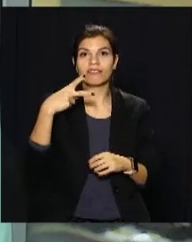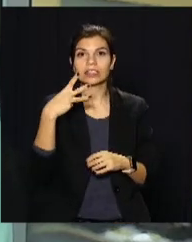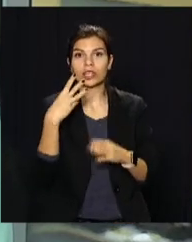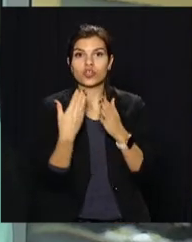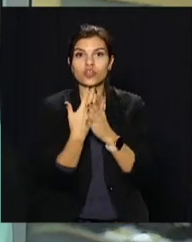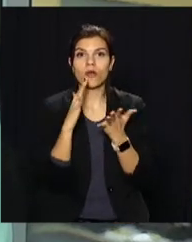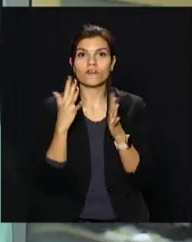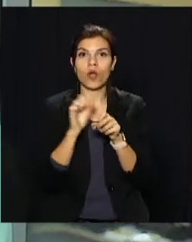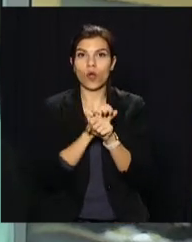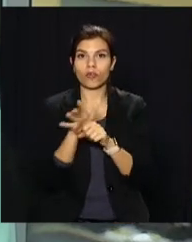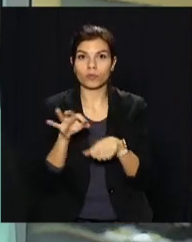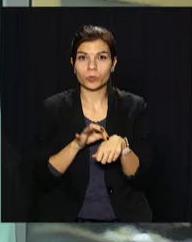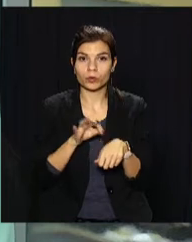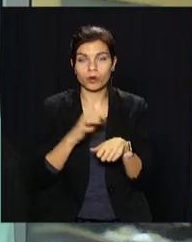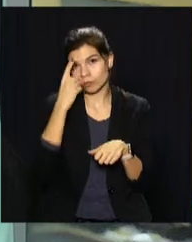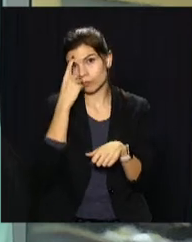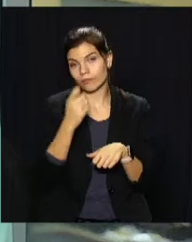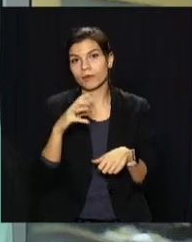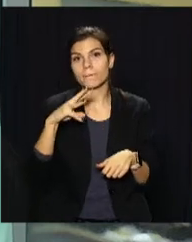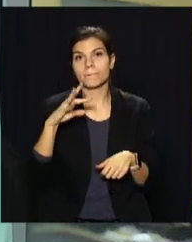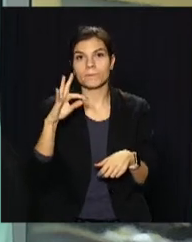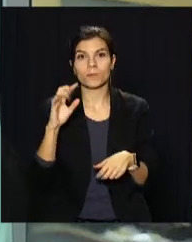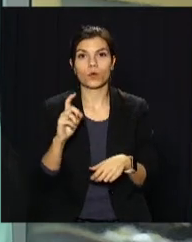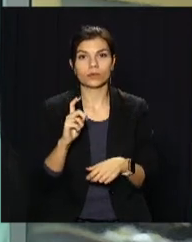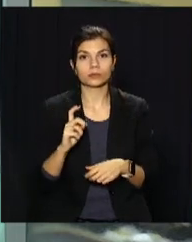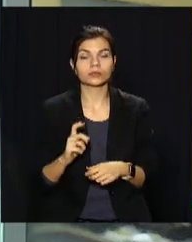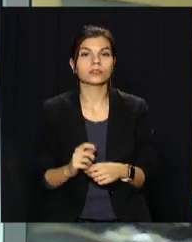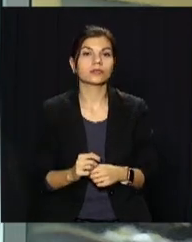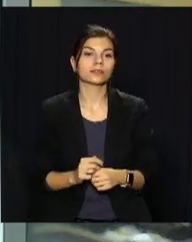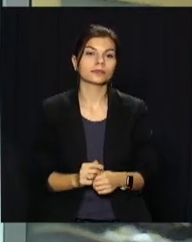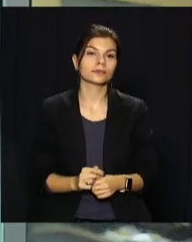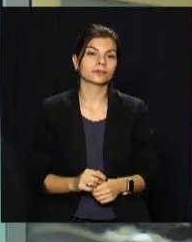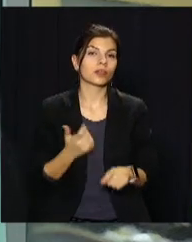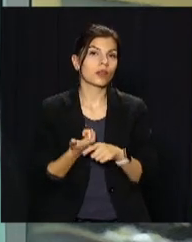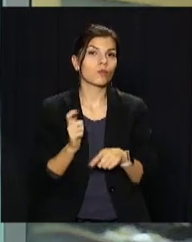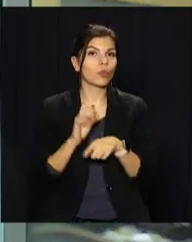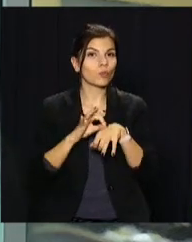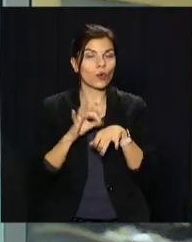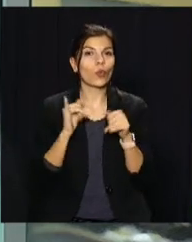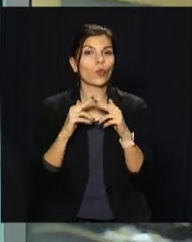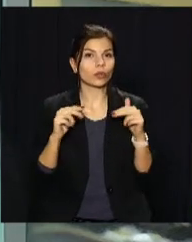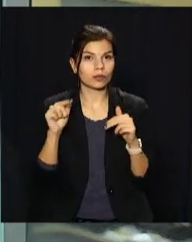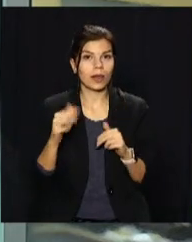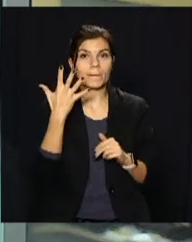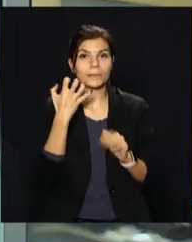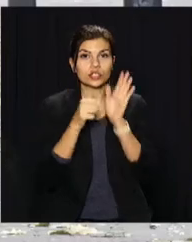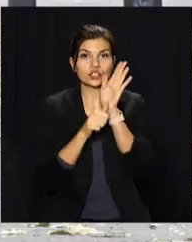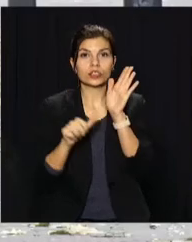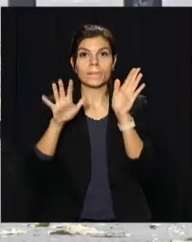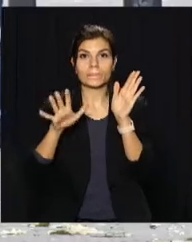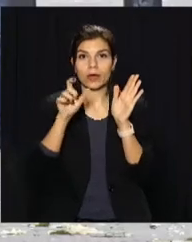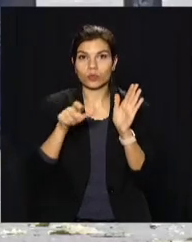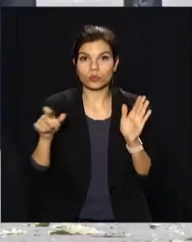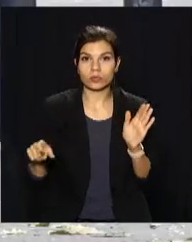нові випадки коронавірусу, повідомляють в обласному департаменті охорони здоров'я. Найбільше хворих у Дніпрі – 565